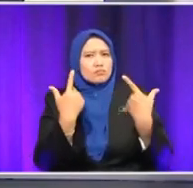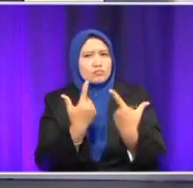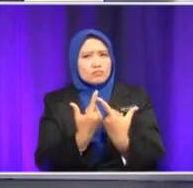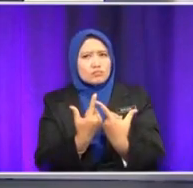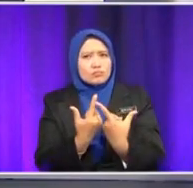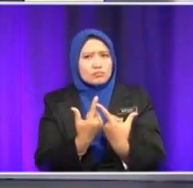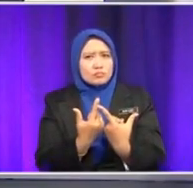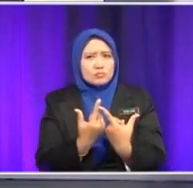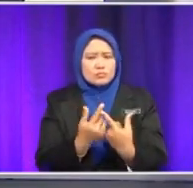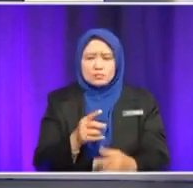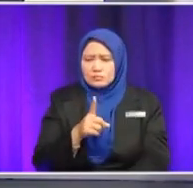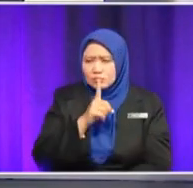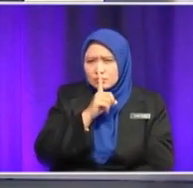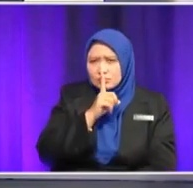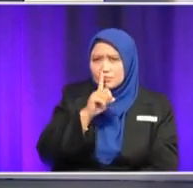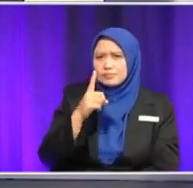lah